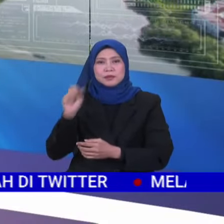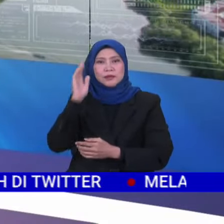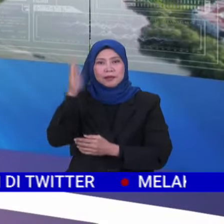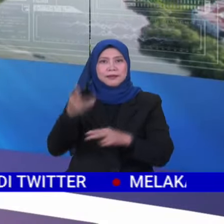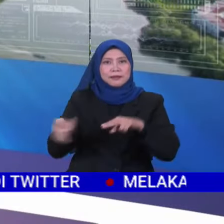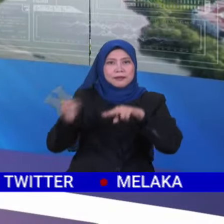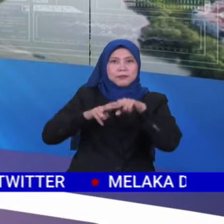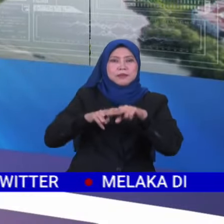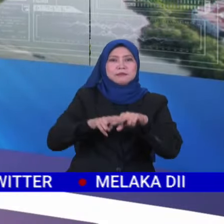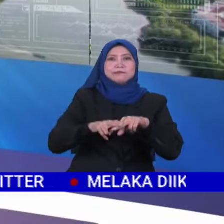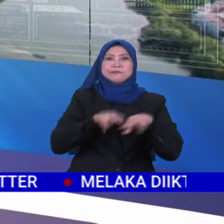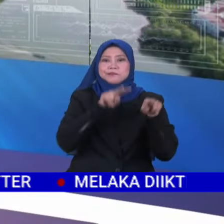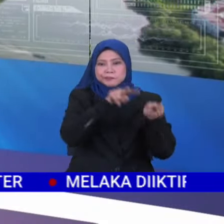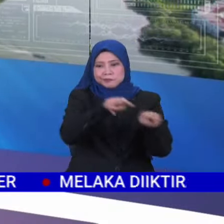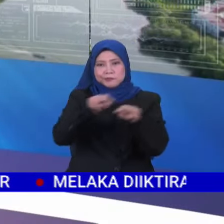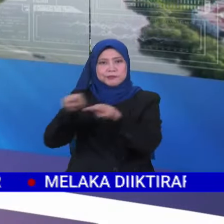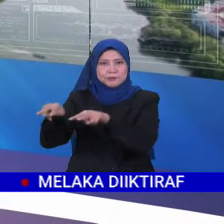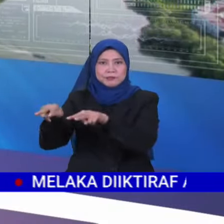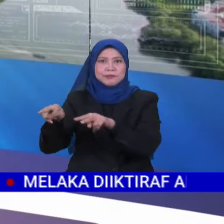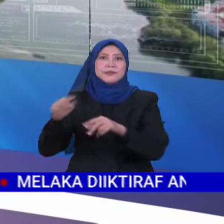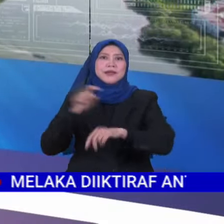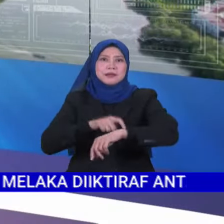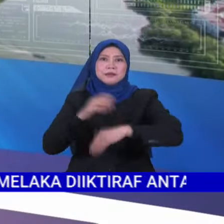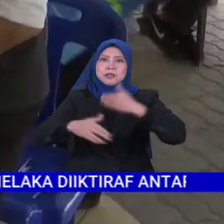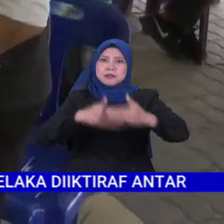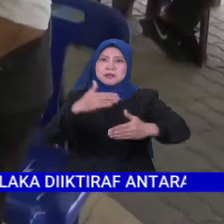akan ditambah dari semasa ke semasa